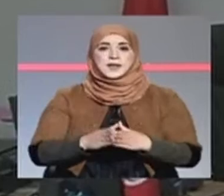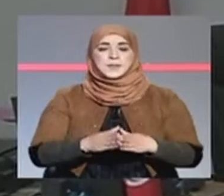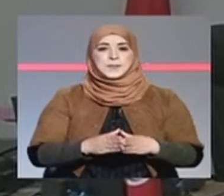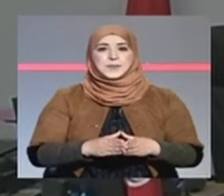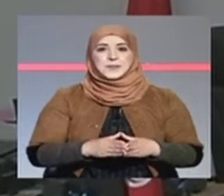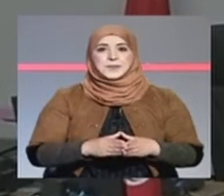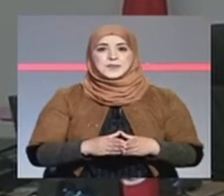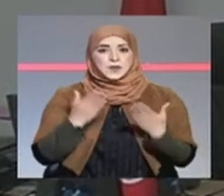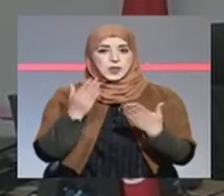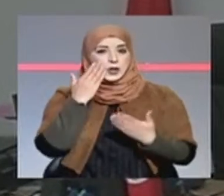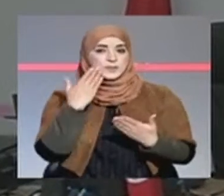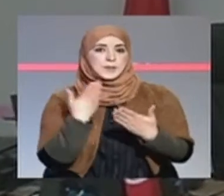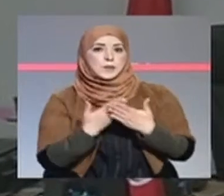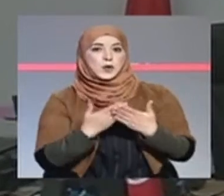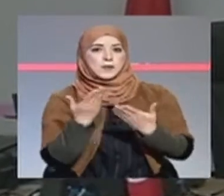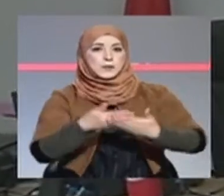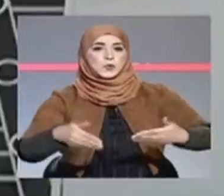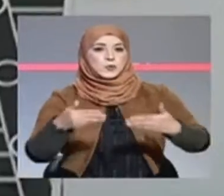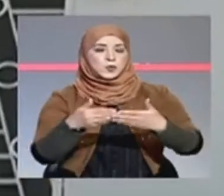الحالات